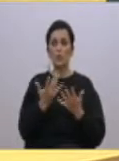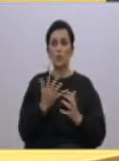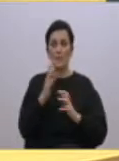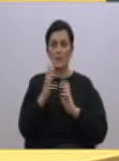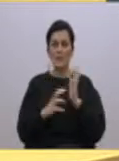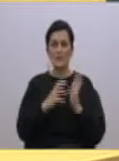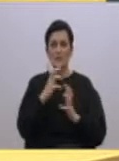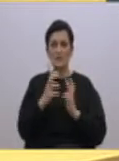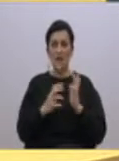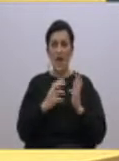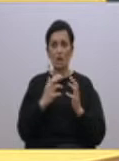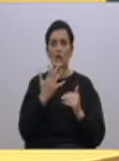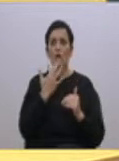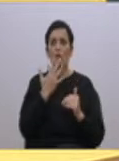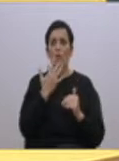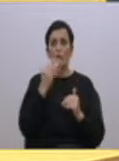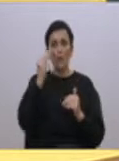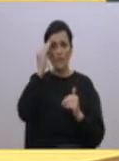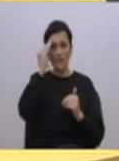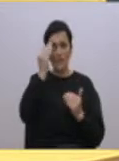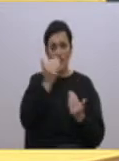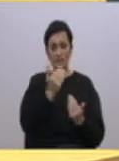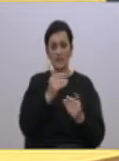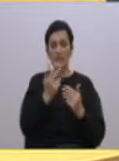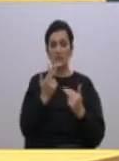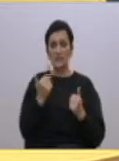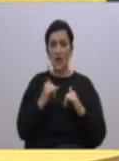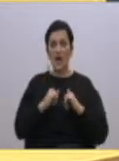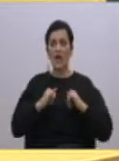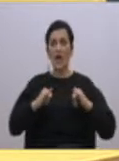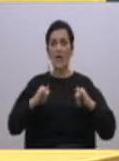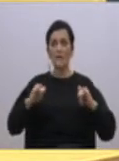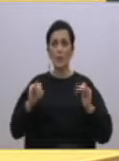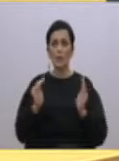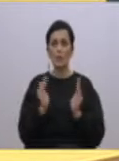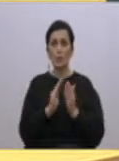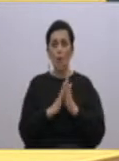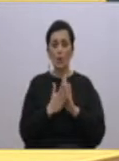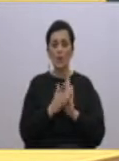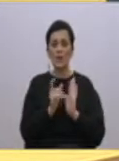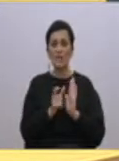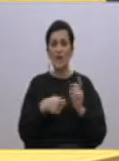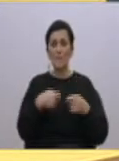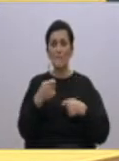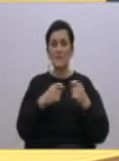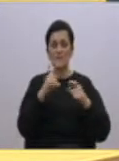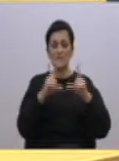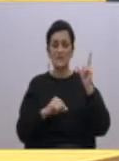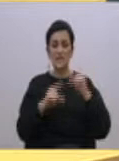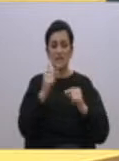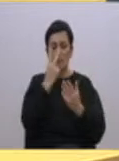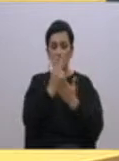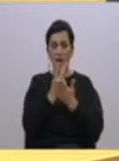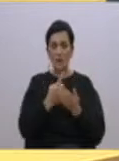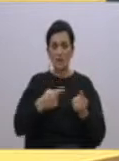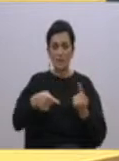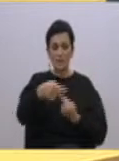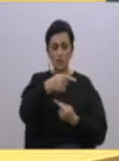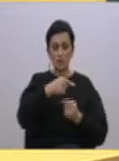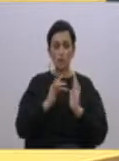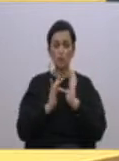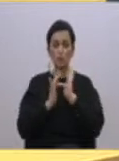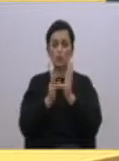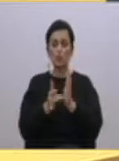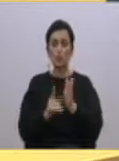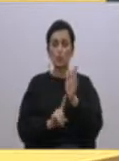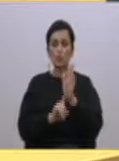საერთაშორისო კლასიფიკატორის ეროვნული ვერსია, ასევე გავაფართოვეთ მოკლევადიანი ბიზნეს სტატისტიკის მაჩვენებელთა წრე, დავიწყეთ ტურიზმის